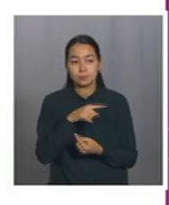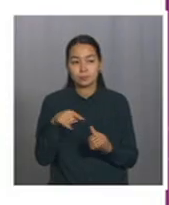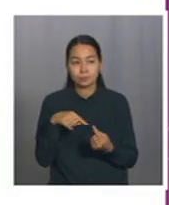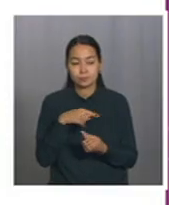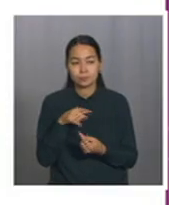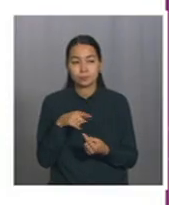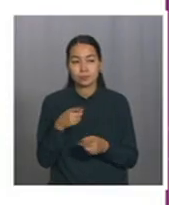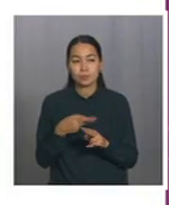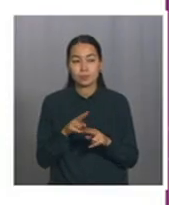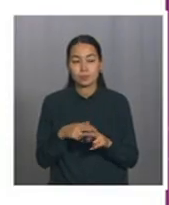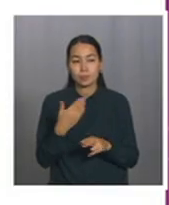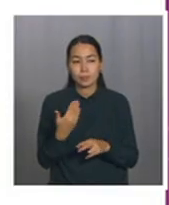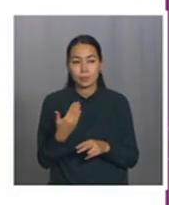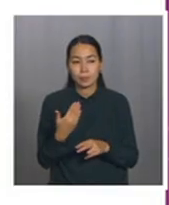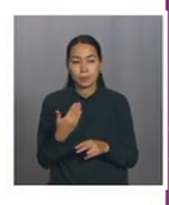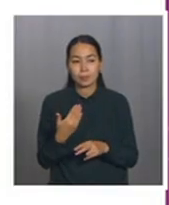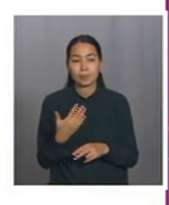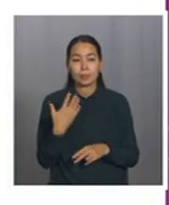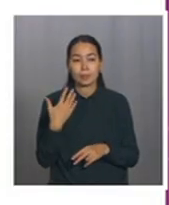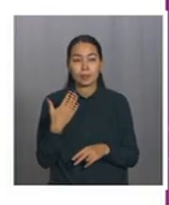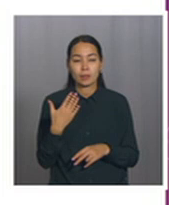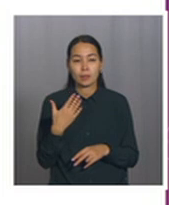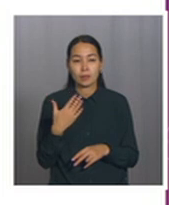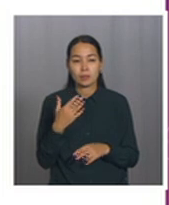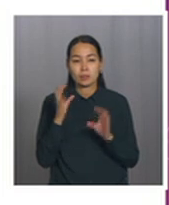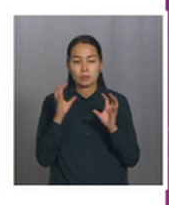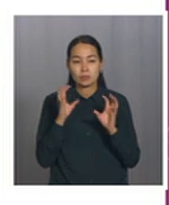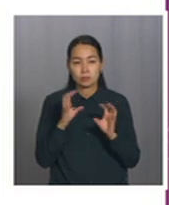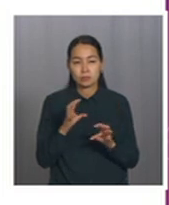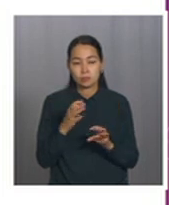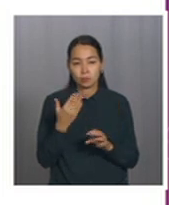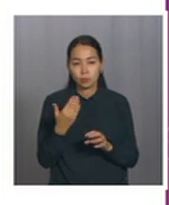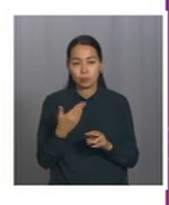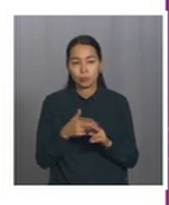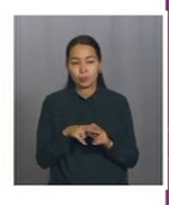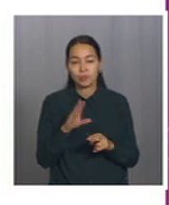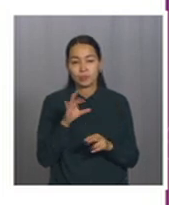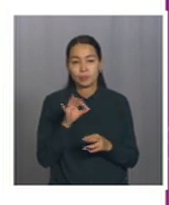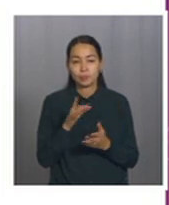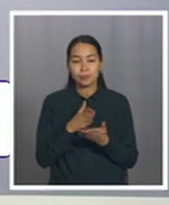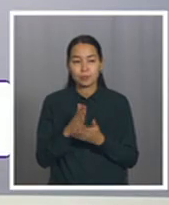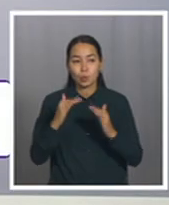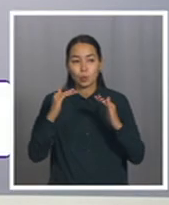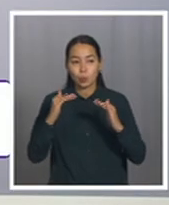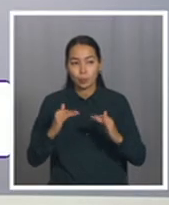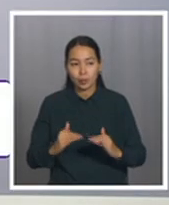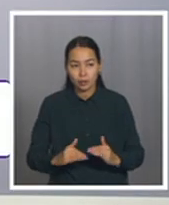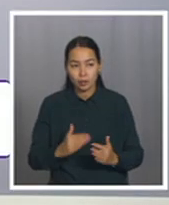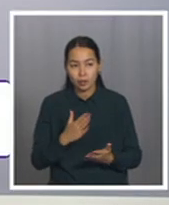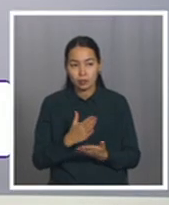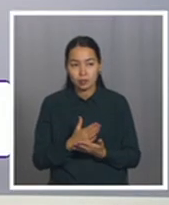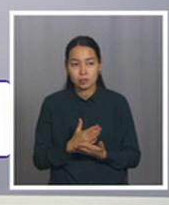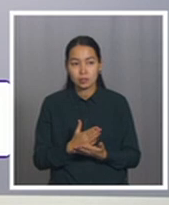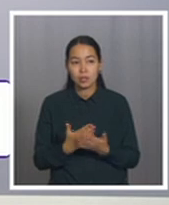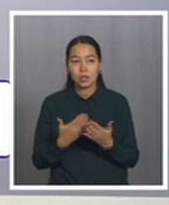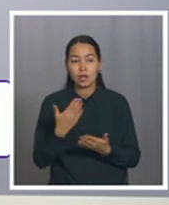онда оның оң қол заңы бойынша оның векторлық бағыты төмен қарай болады. Сонымен ұршықты аударғаннан